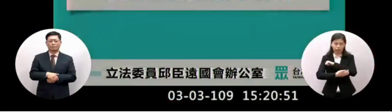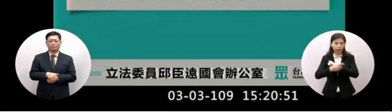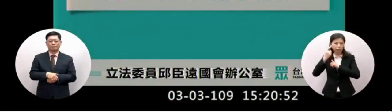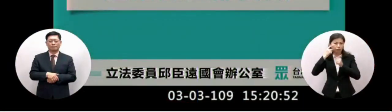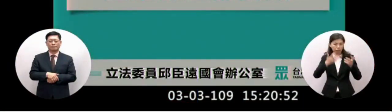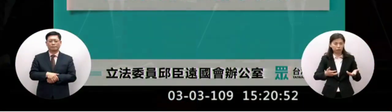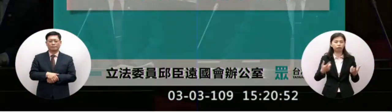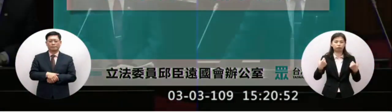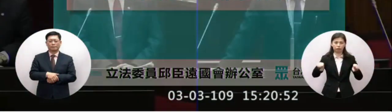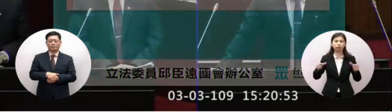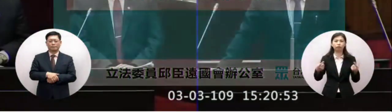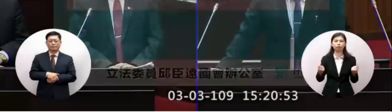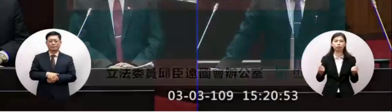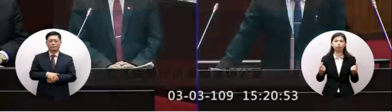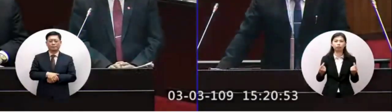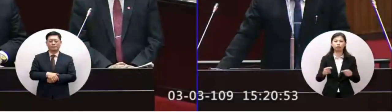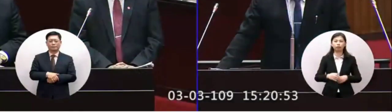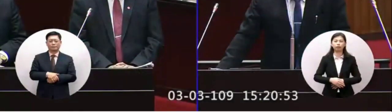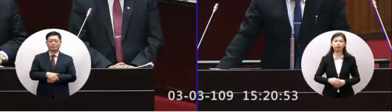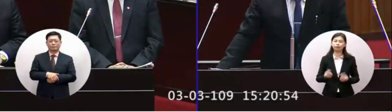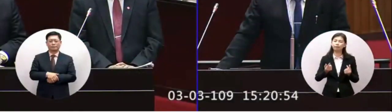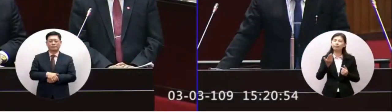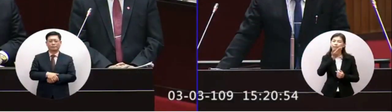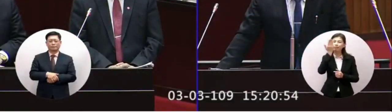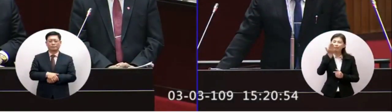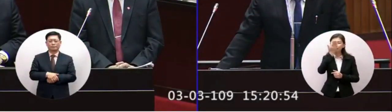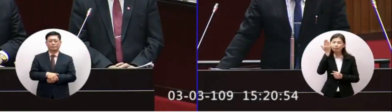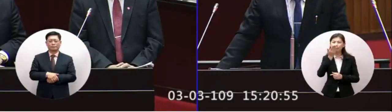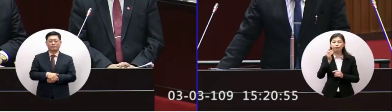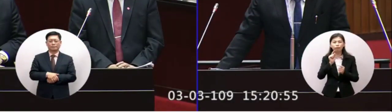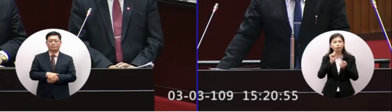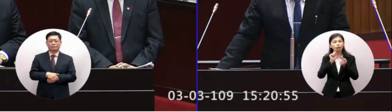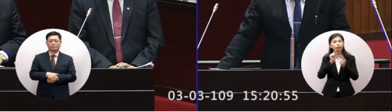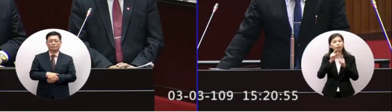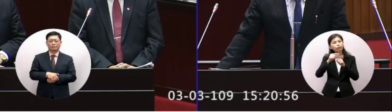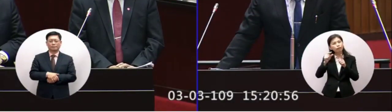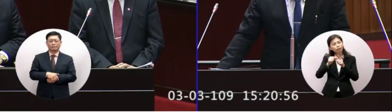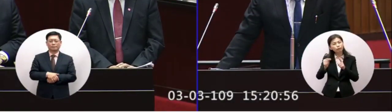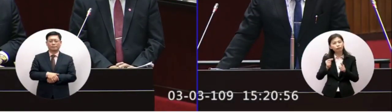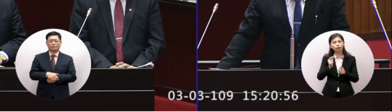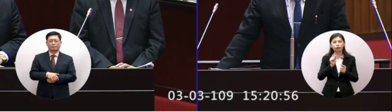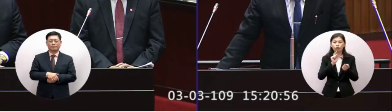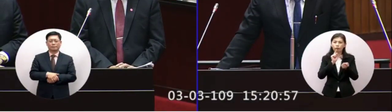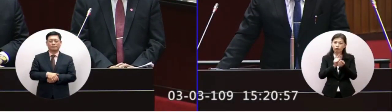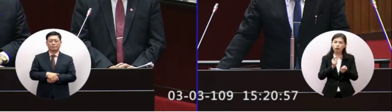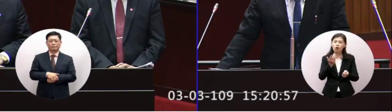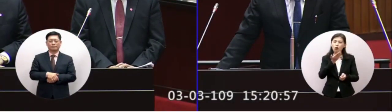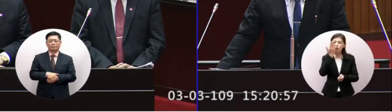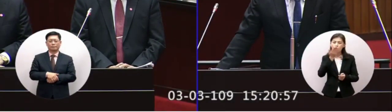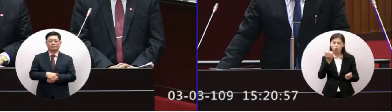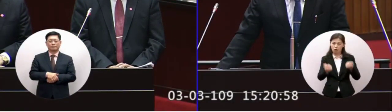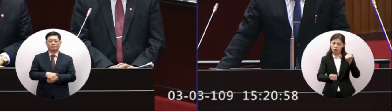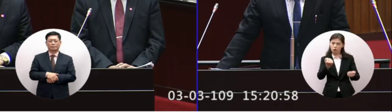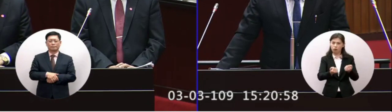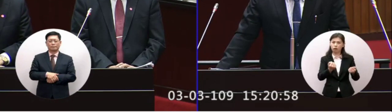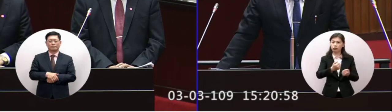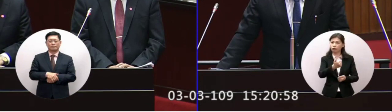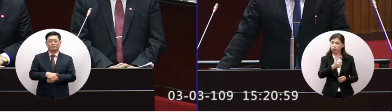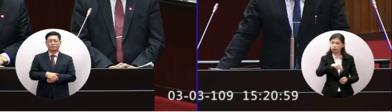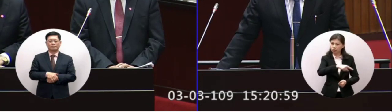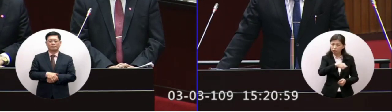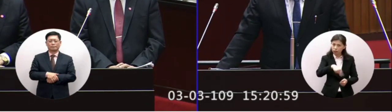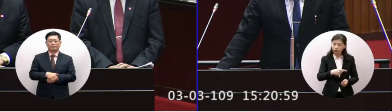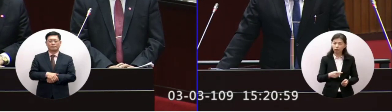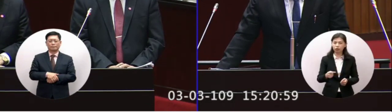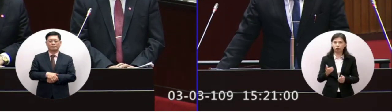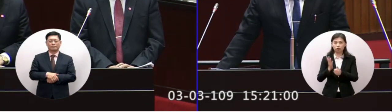前譬如说我们以旅游业来讲，我们现在碰到的这些劳工那个游览车的司机或者是说这个